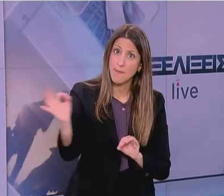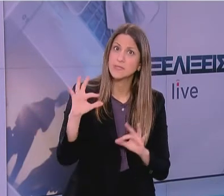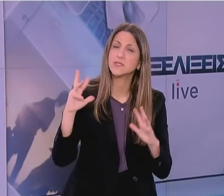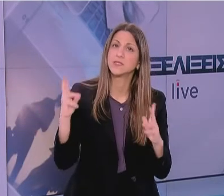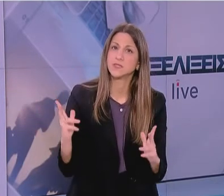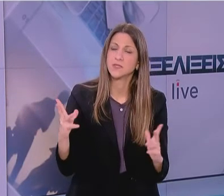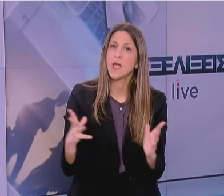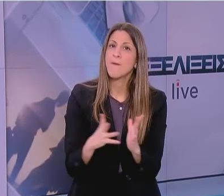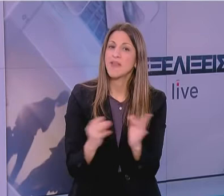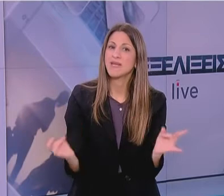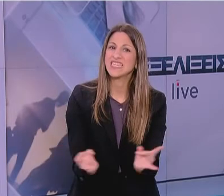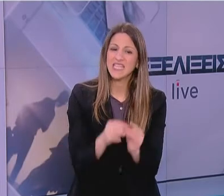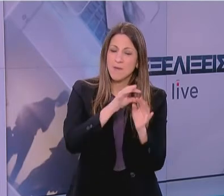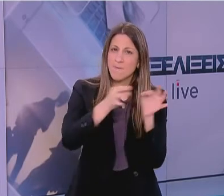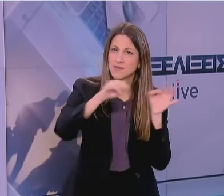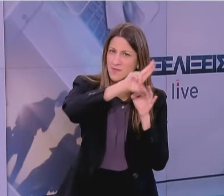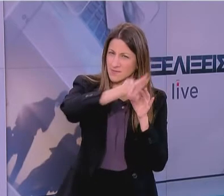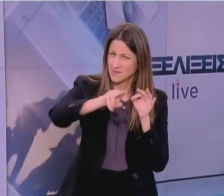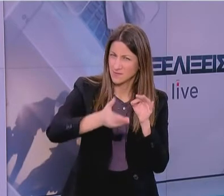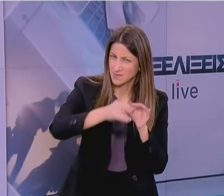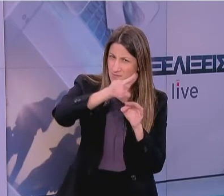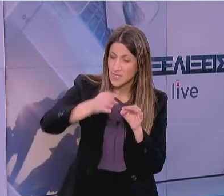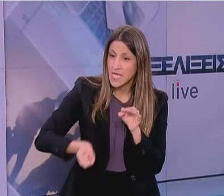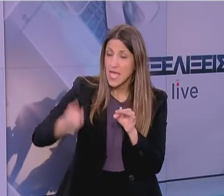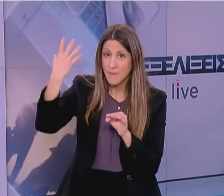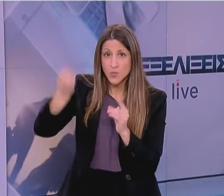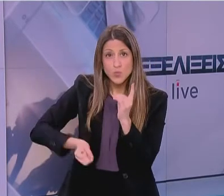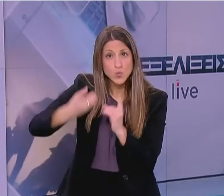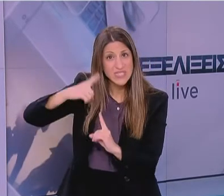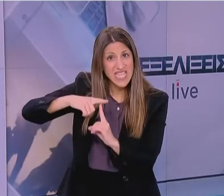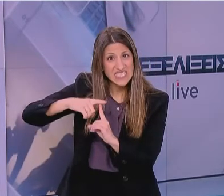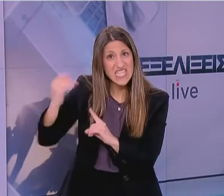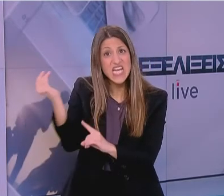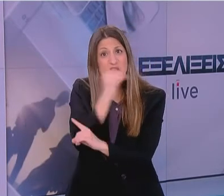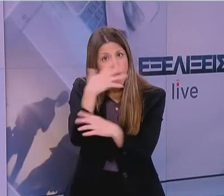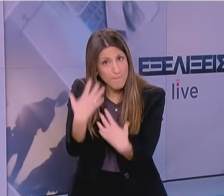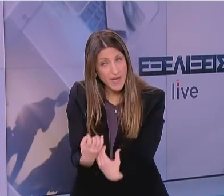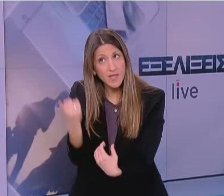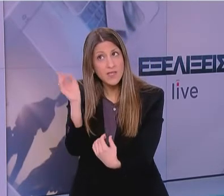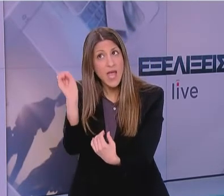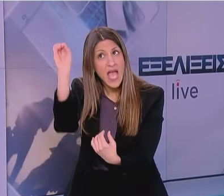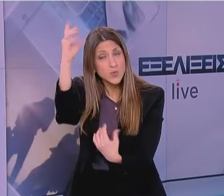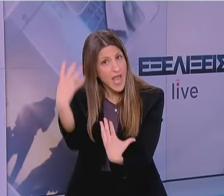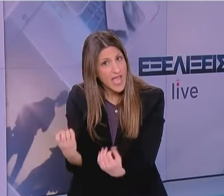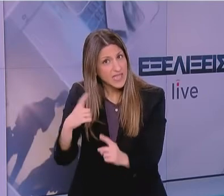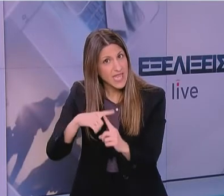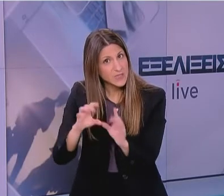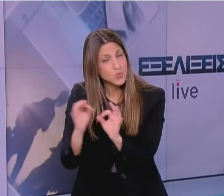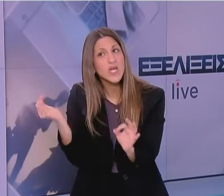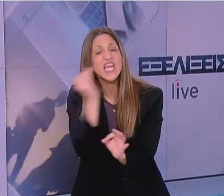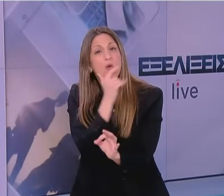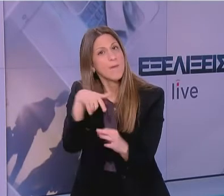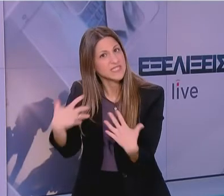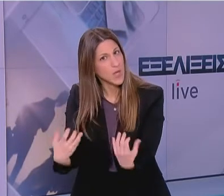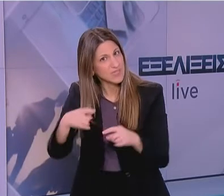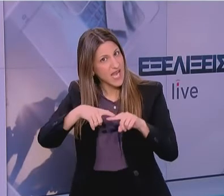εξόδου μας από το lockdown περιλαμβάνονται τα νέα γρήγορα μοριακά τεστ που έχουν εξασφαλίσει άλλες χώρες. Επίσης, κατά πόσο είναι ακριβής